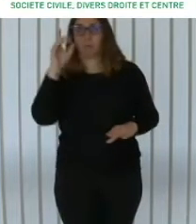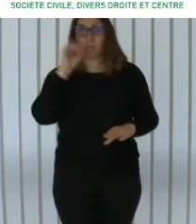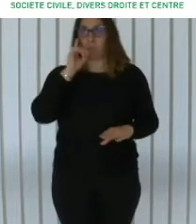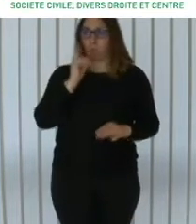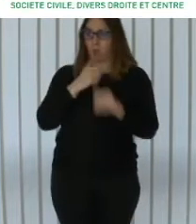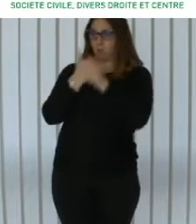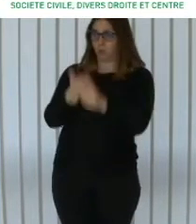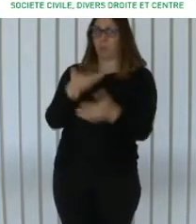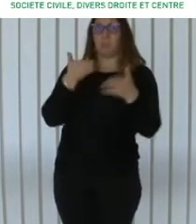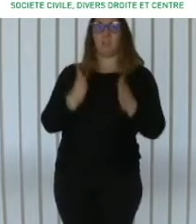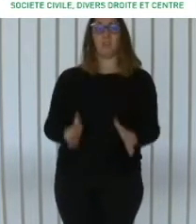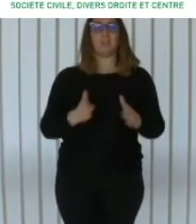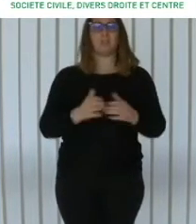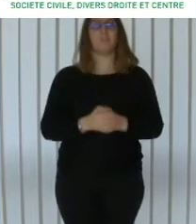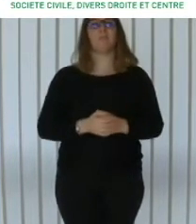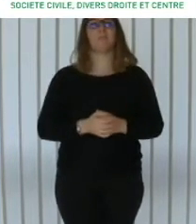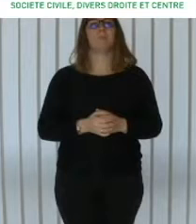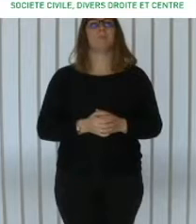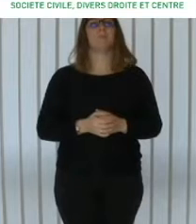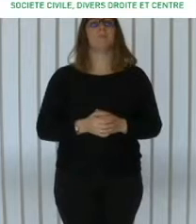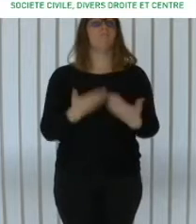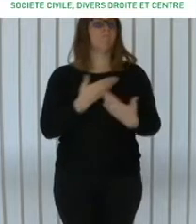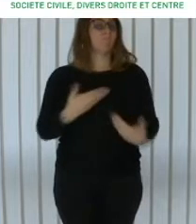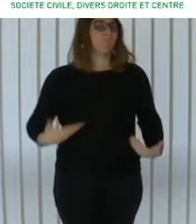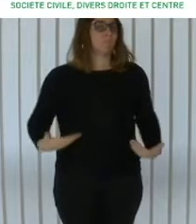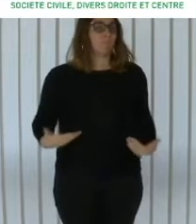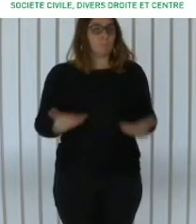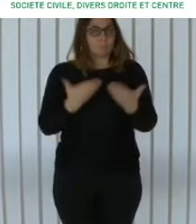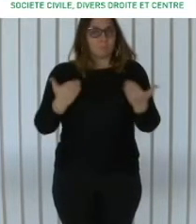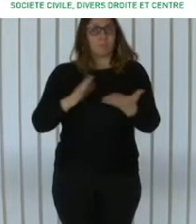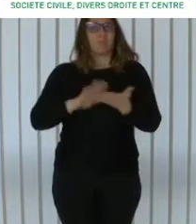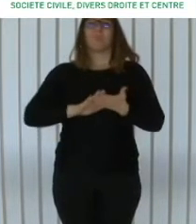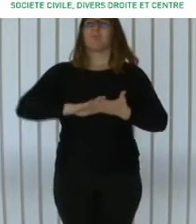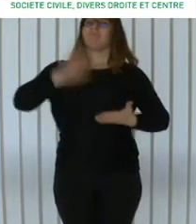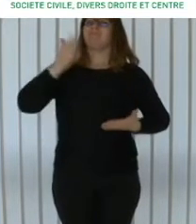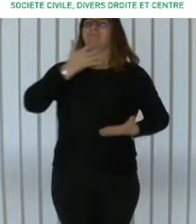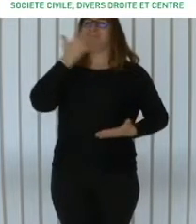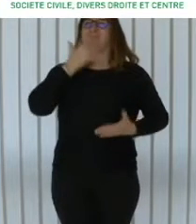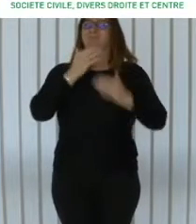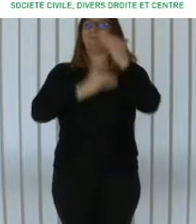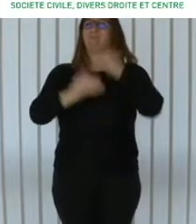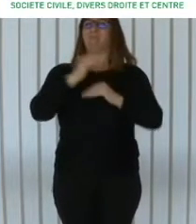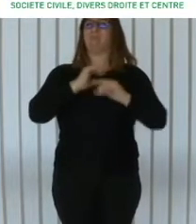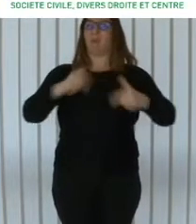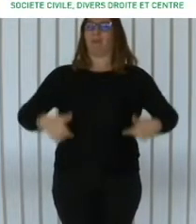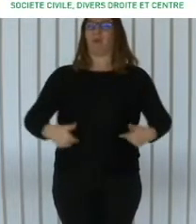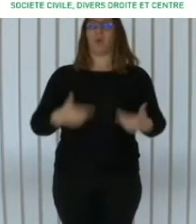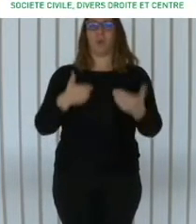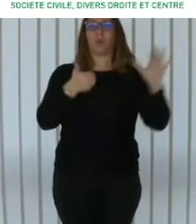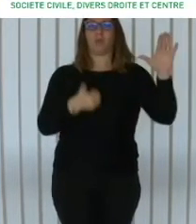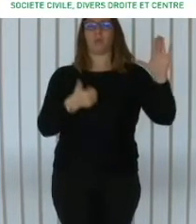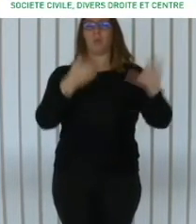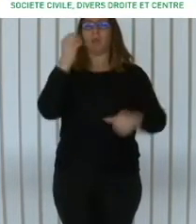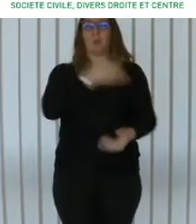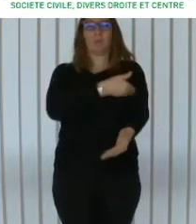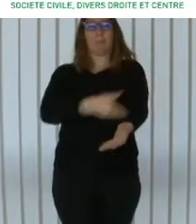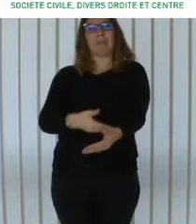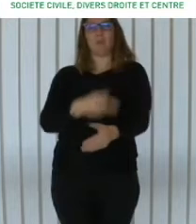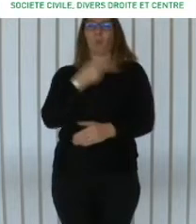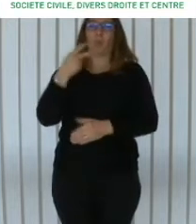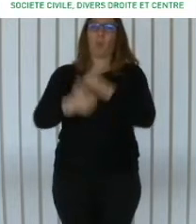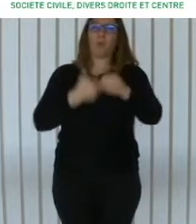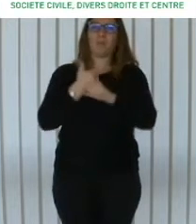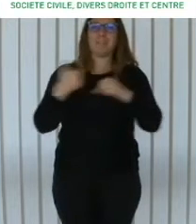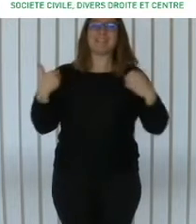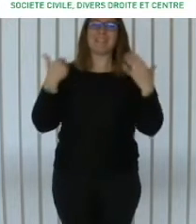décision. Enfin, vous n'avez pas tenu les promesses du plan école de 60 millions d'euros tambourinés pendant